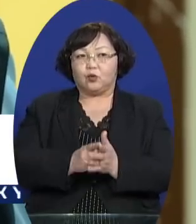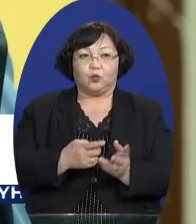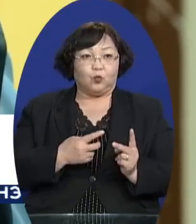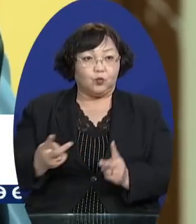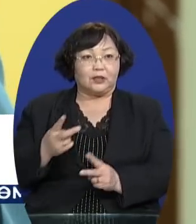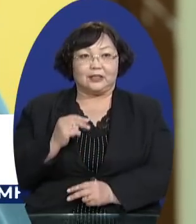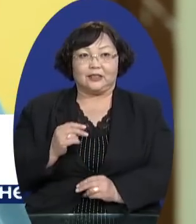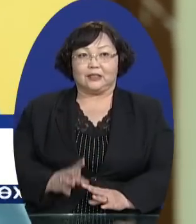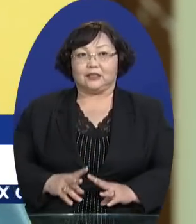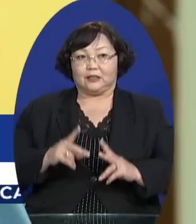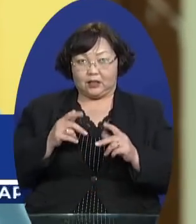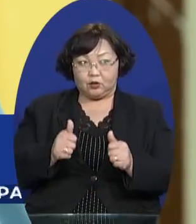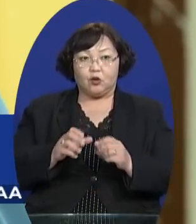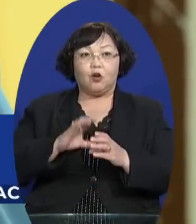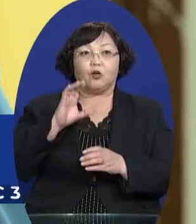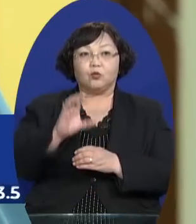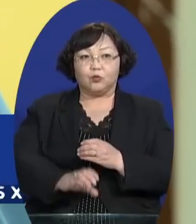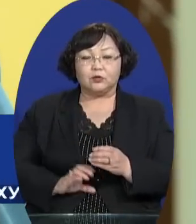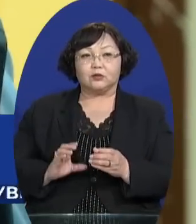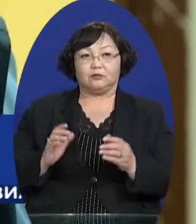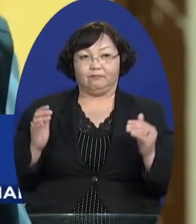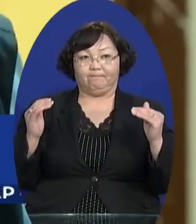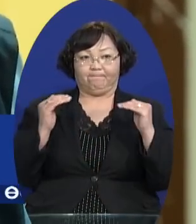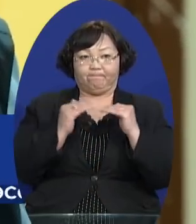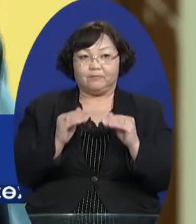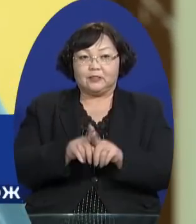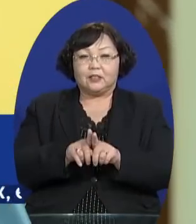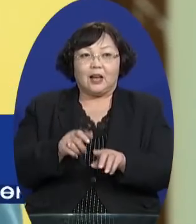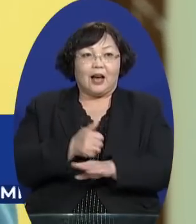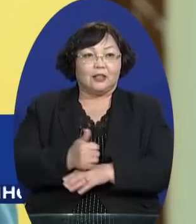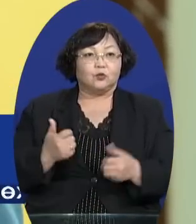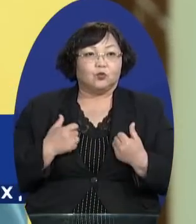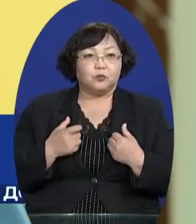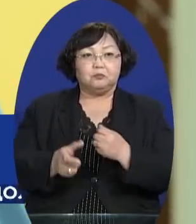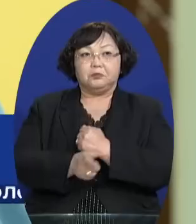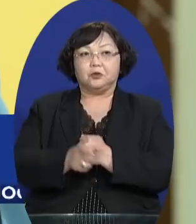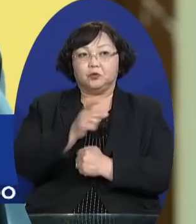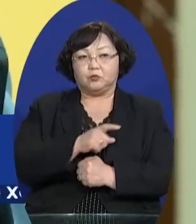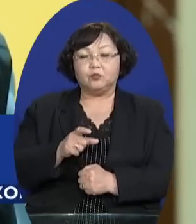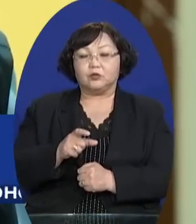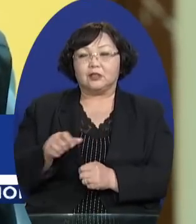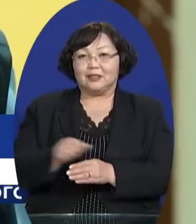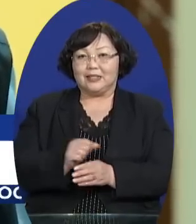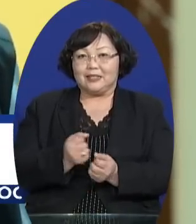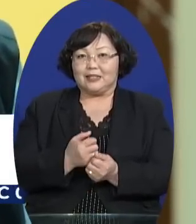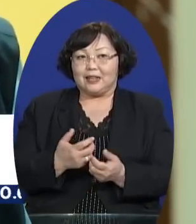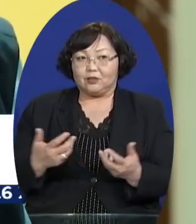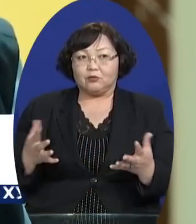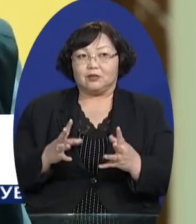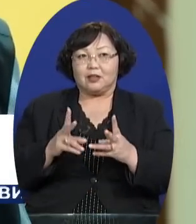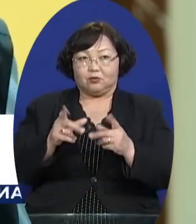чанарыг сайжруулъя. Олон улсын өвчнөд очихыг бол аяз үйлчлэл мэржлийн олон хүчнийг сайжруулах асуудал ашиг шаардлагатай болсон